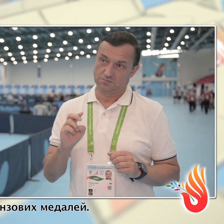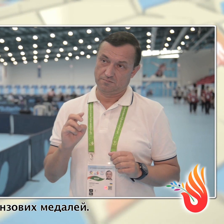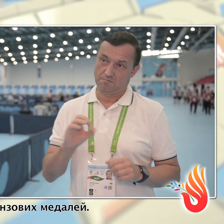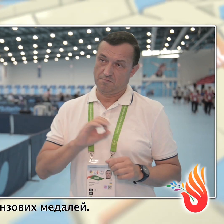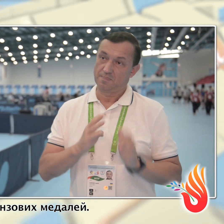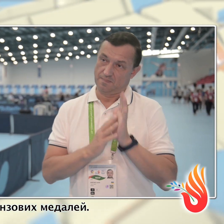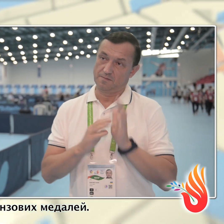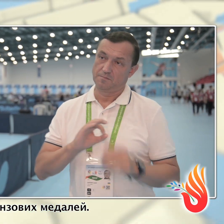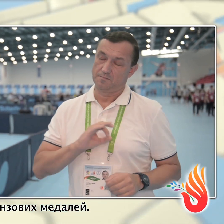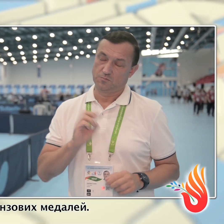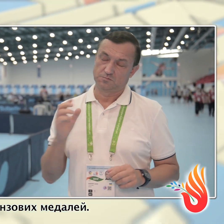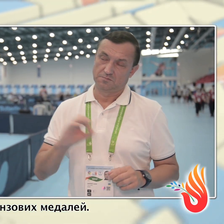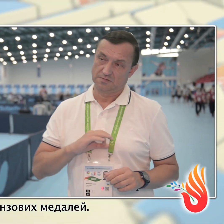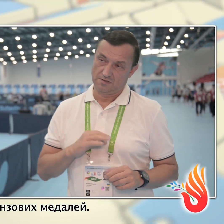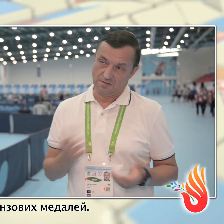серебряных, 9